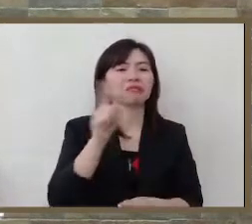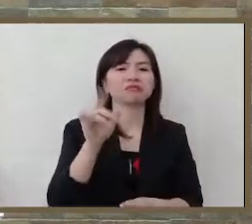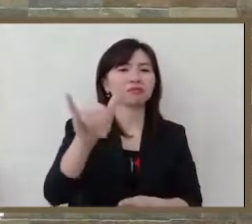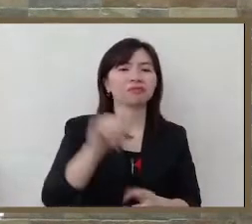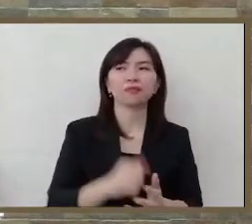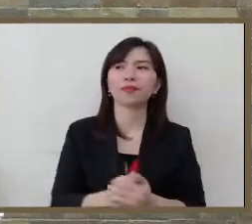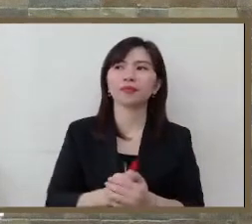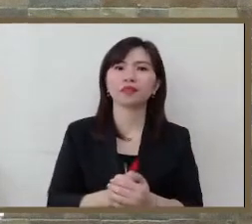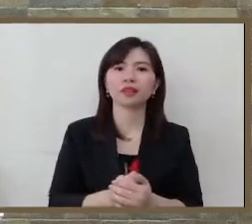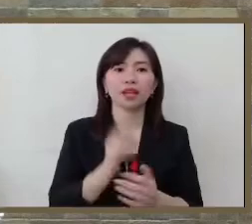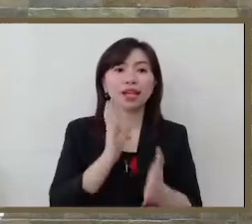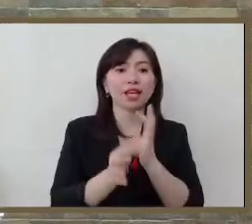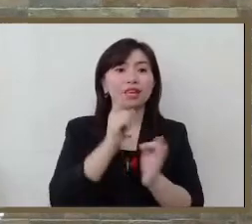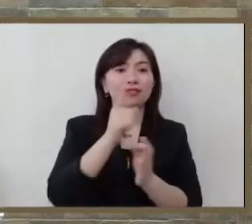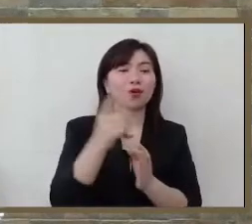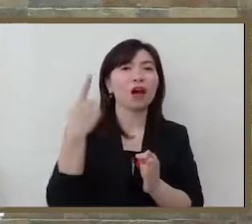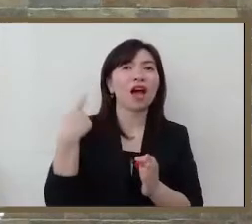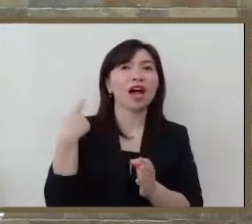day millionaire.